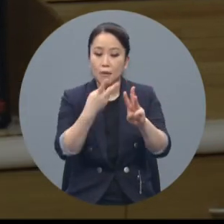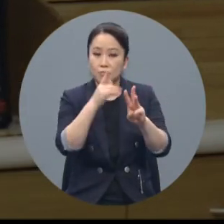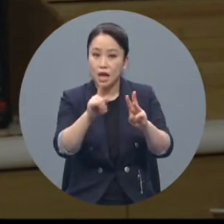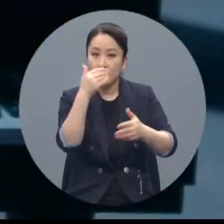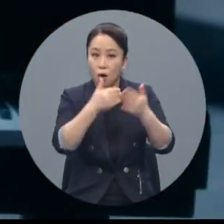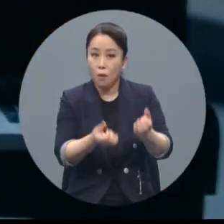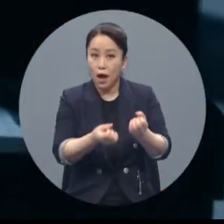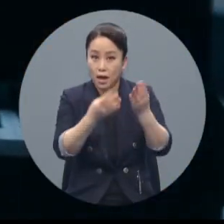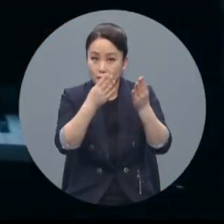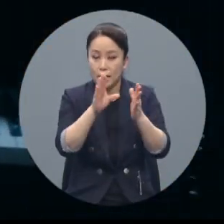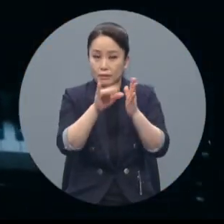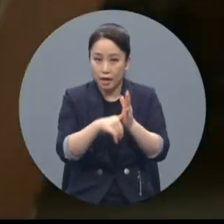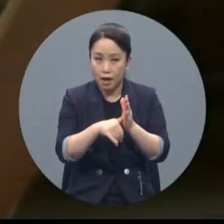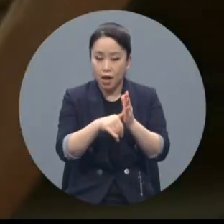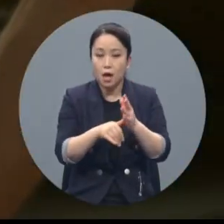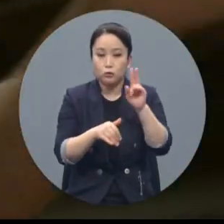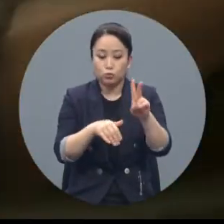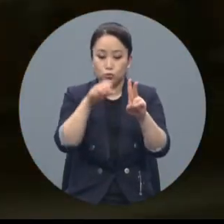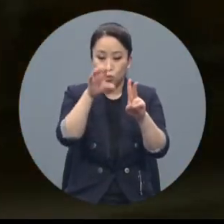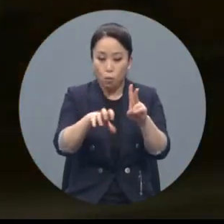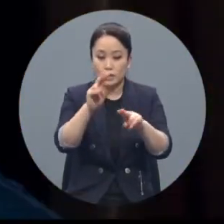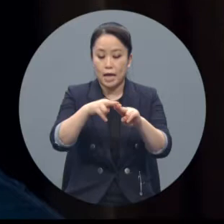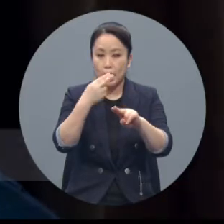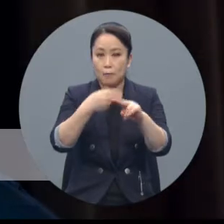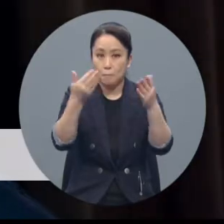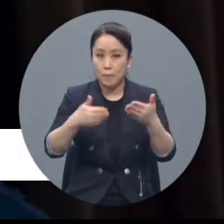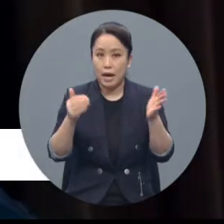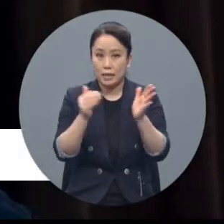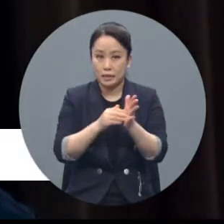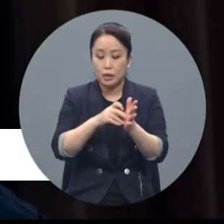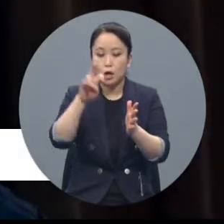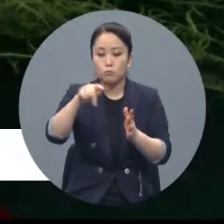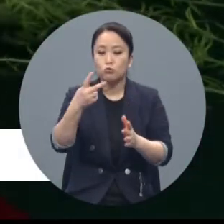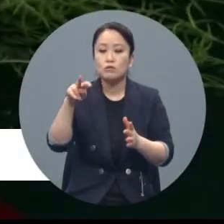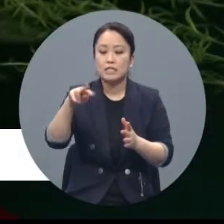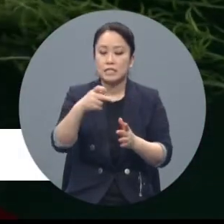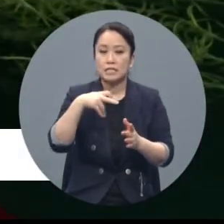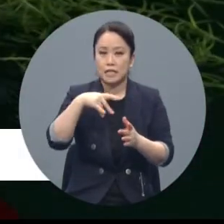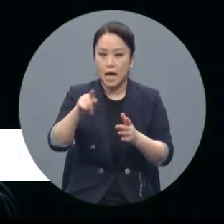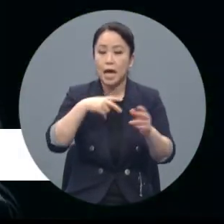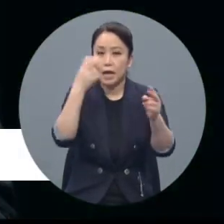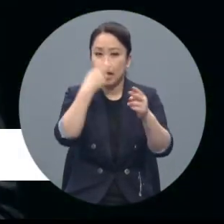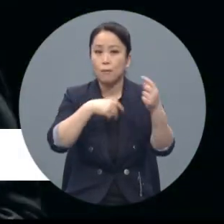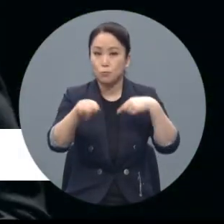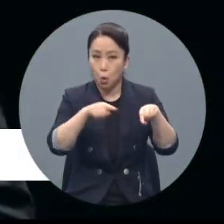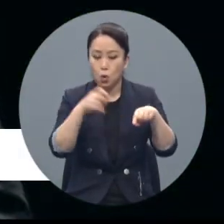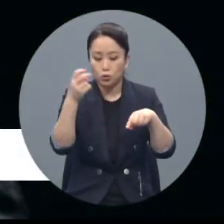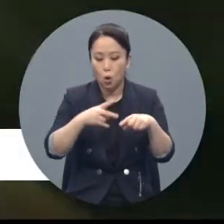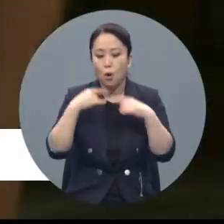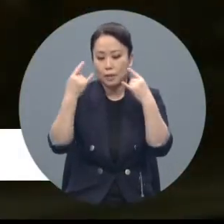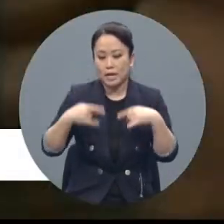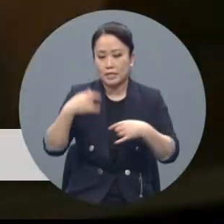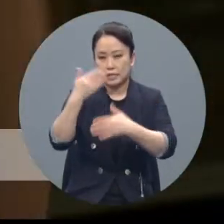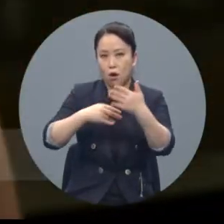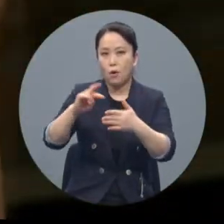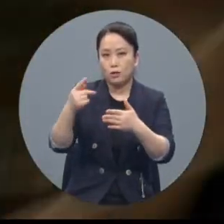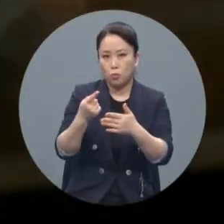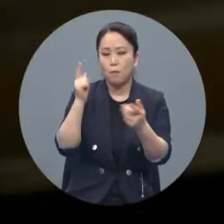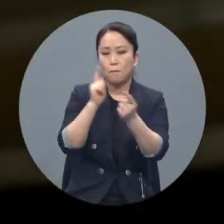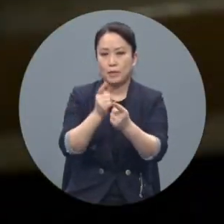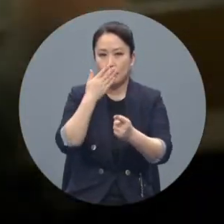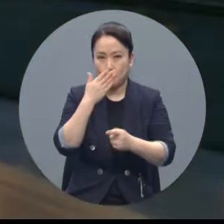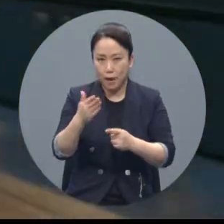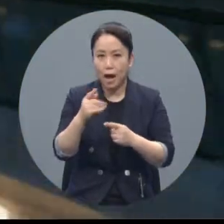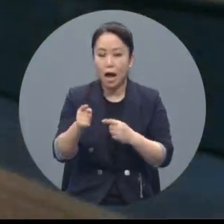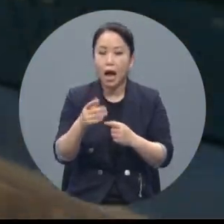감독. 갈라에선 프랑스의 거장 레오스 카락스 감독의 첫 영어 영화 아네트도 만나볼 수 있습니다. 배우